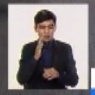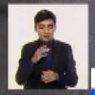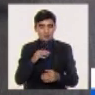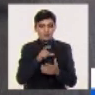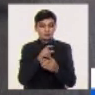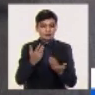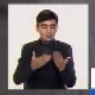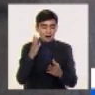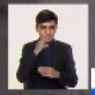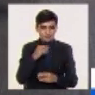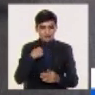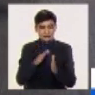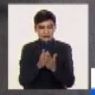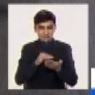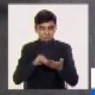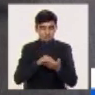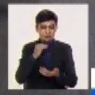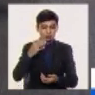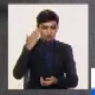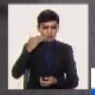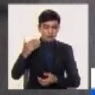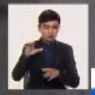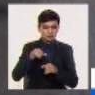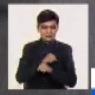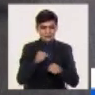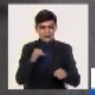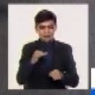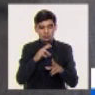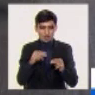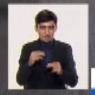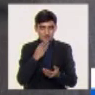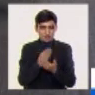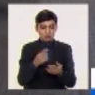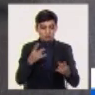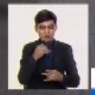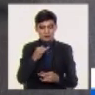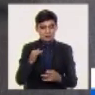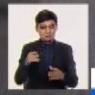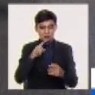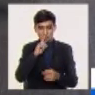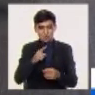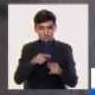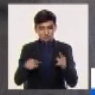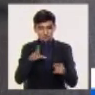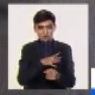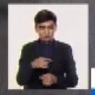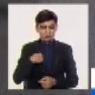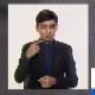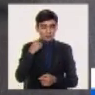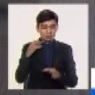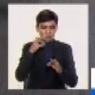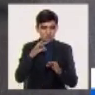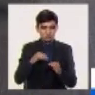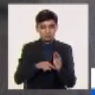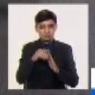читать лекции на тему «Никогда не бери чужого» и «Что есть истинное счастье». Смею заверить, что за годы изоляции совесть восстановилась, а мозги